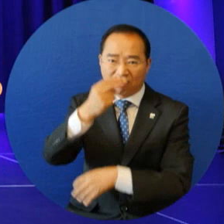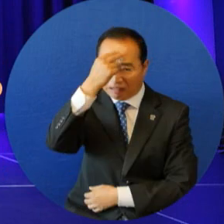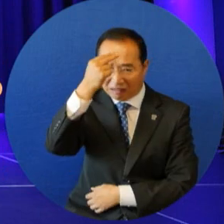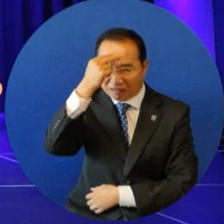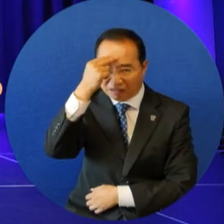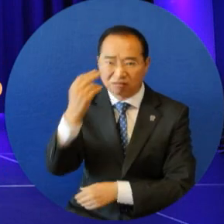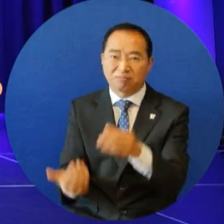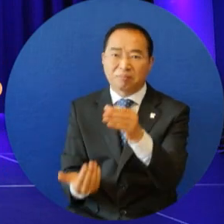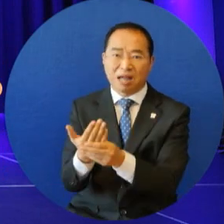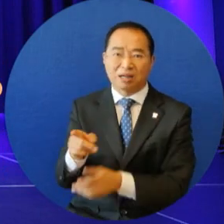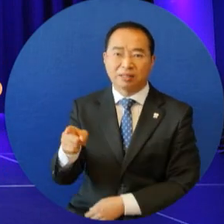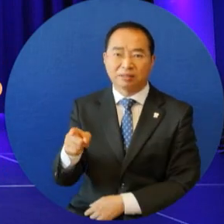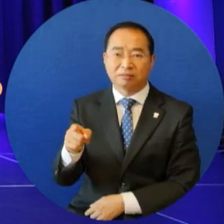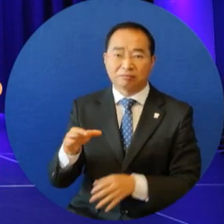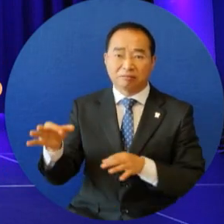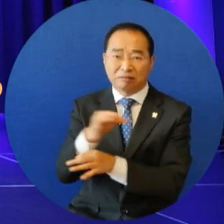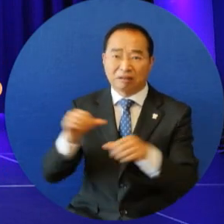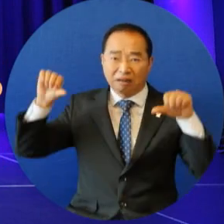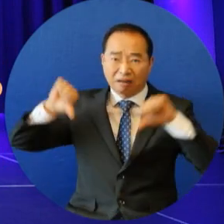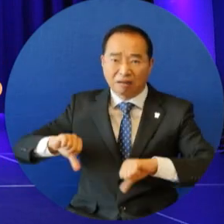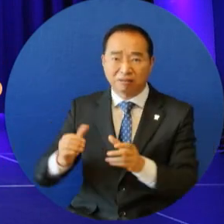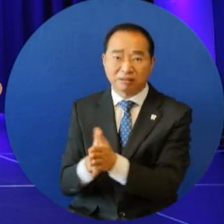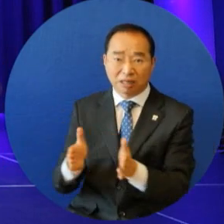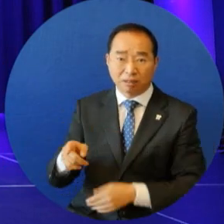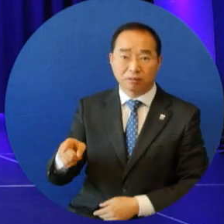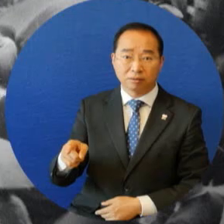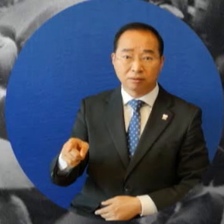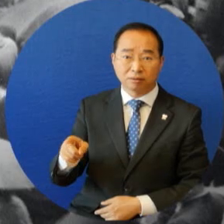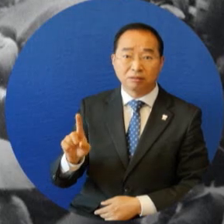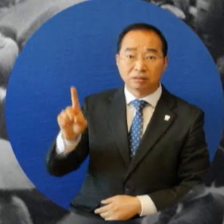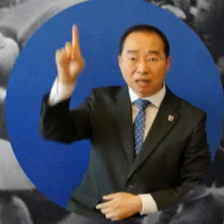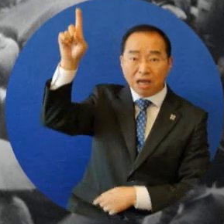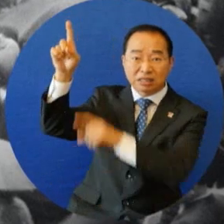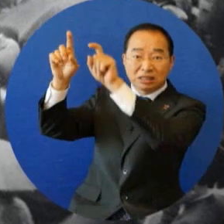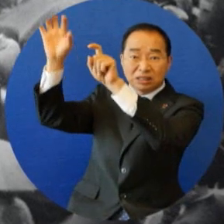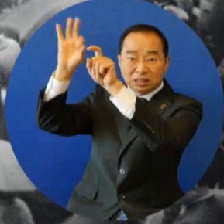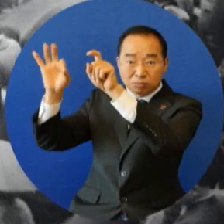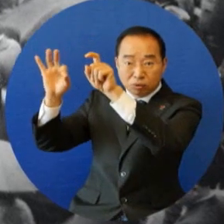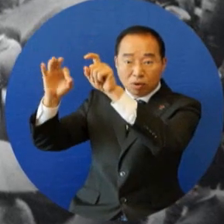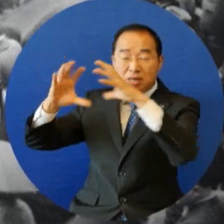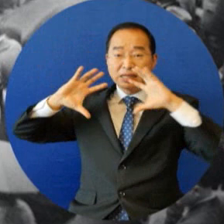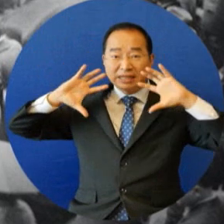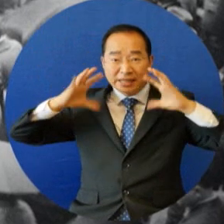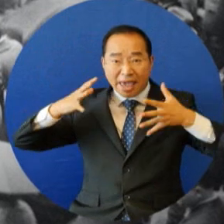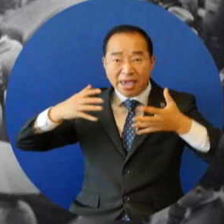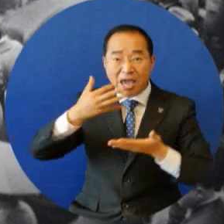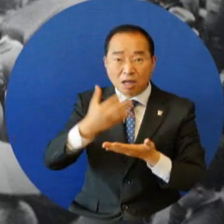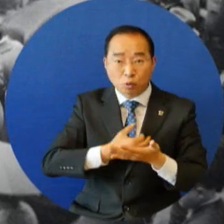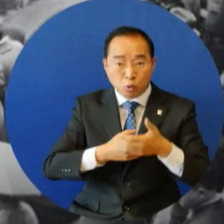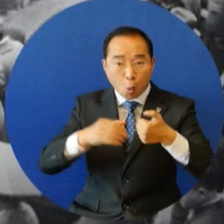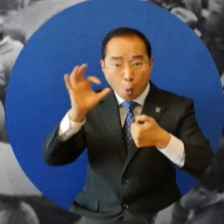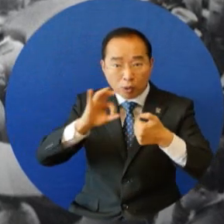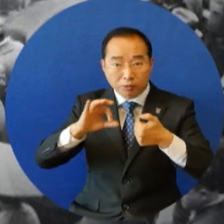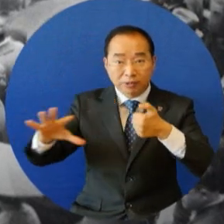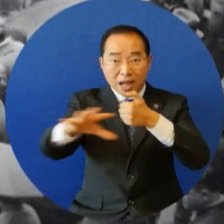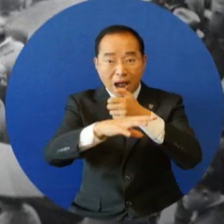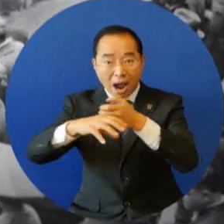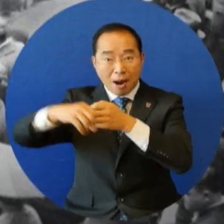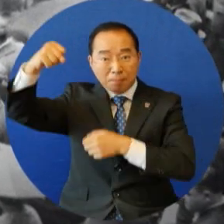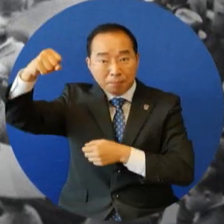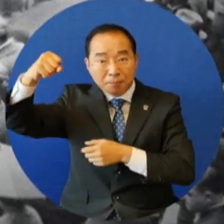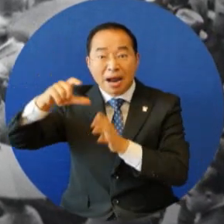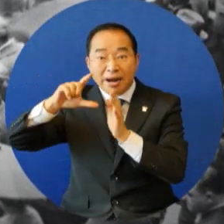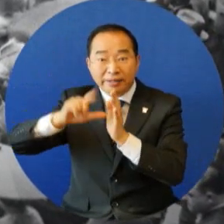불경기이자 공황이에요. 바로 상위 10%가 세계소득의 50%를 넘어섰을